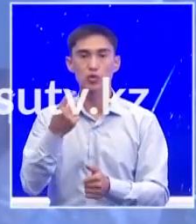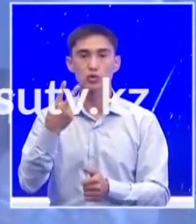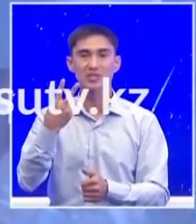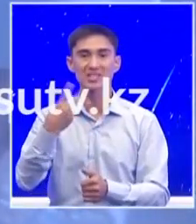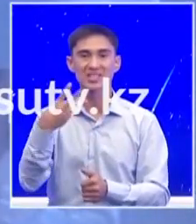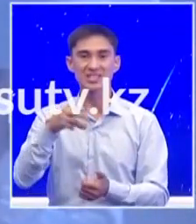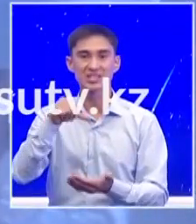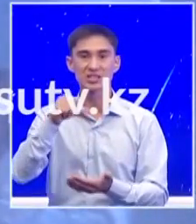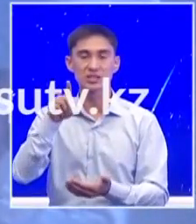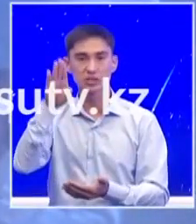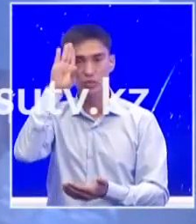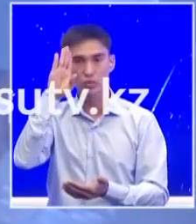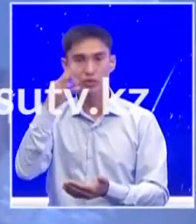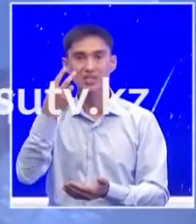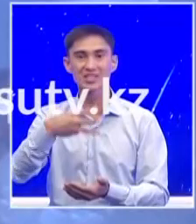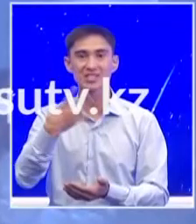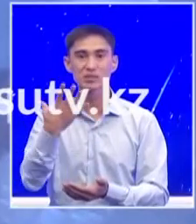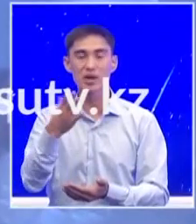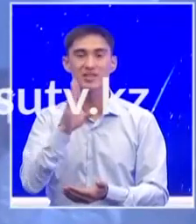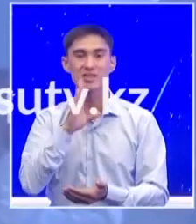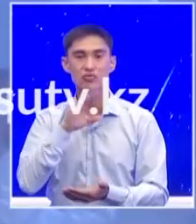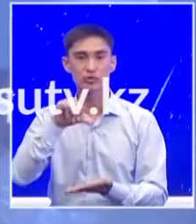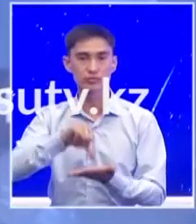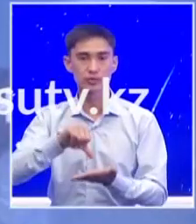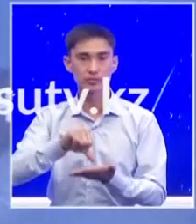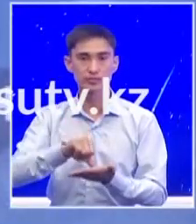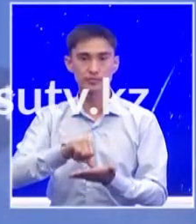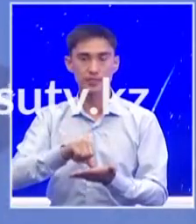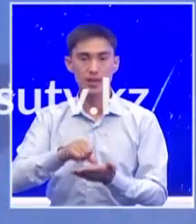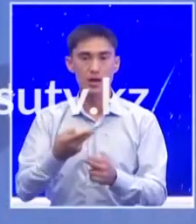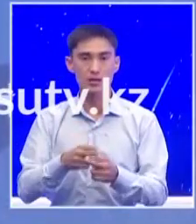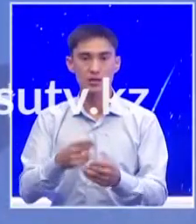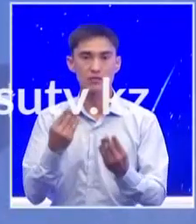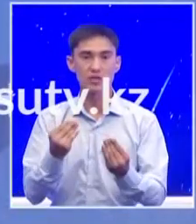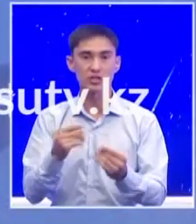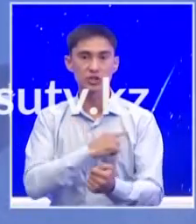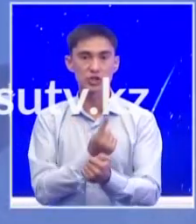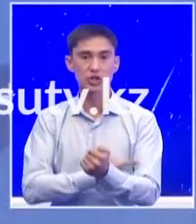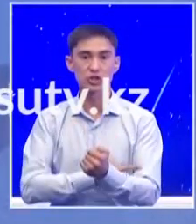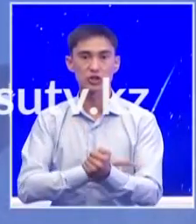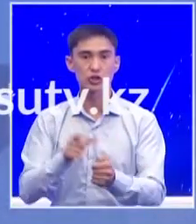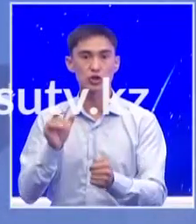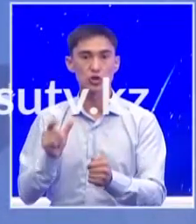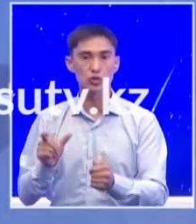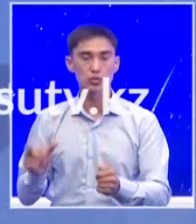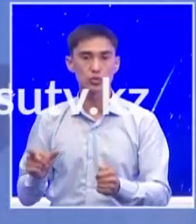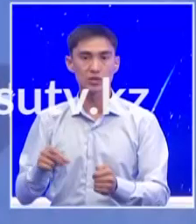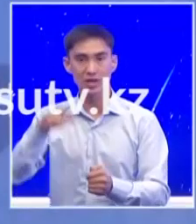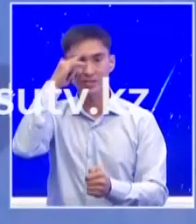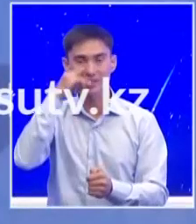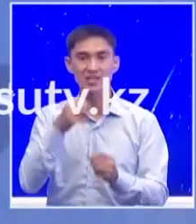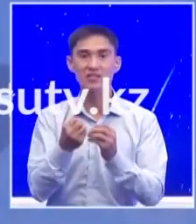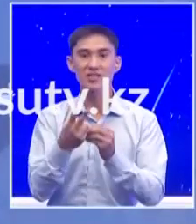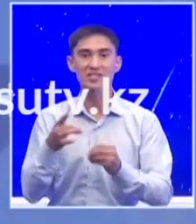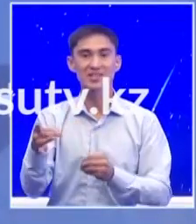130 юношей и 35 девушек. Это являются сильнейшие люди Казахстана, 12